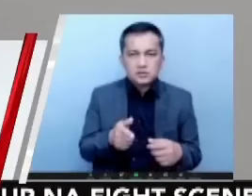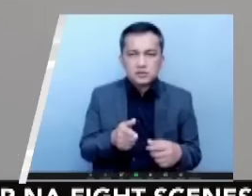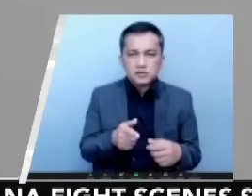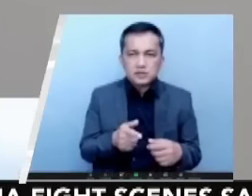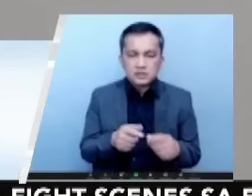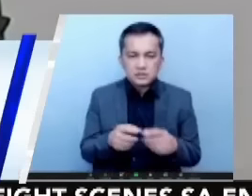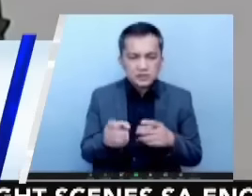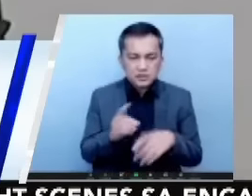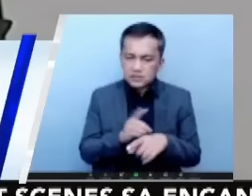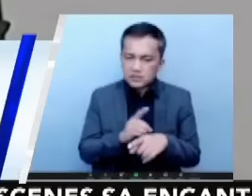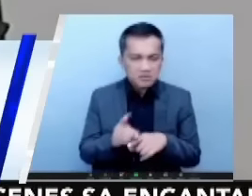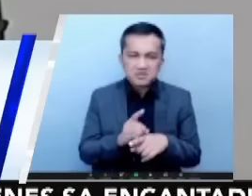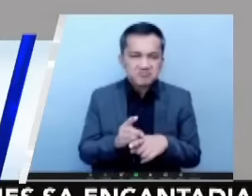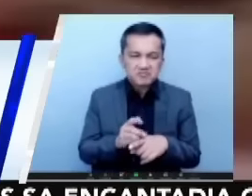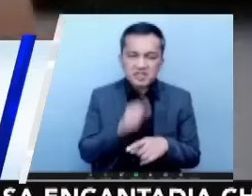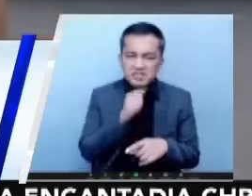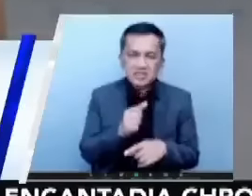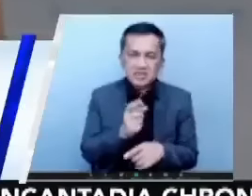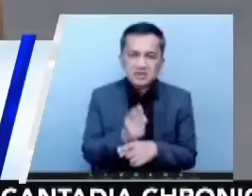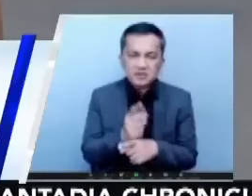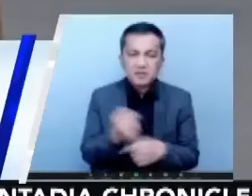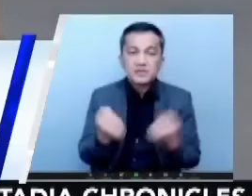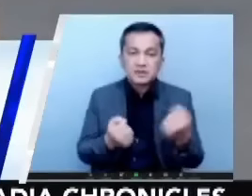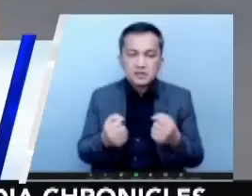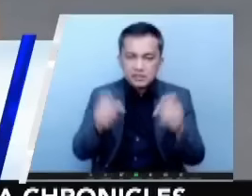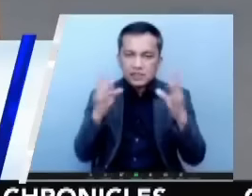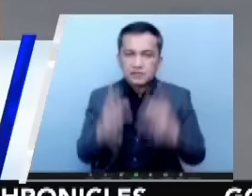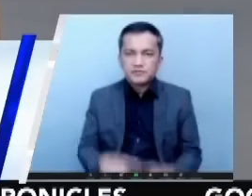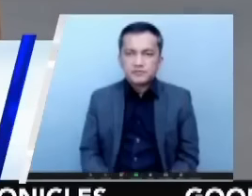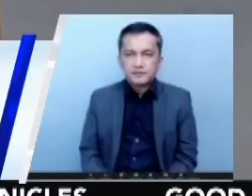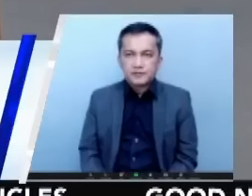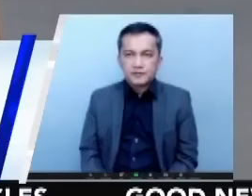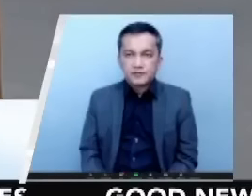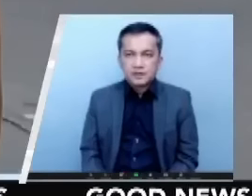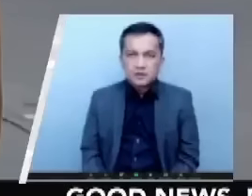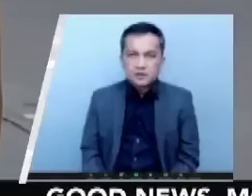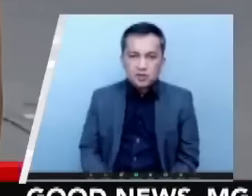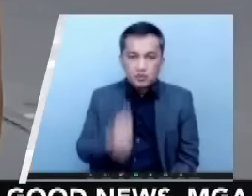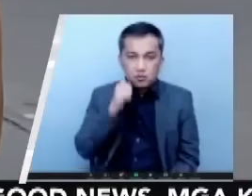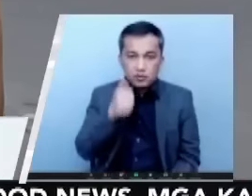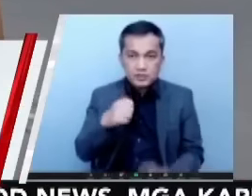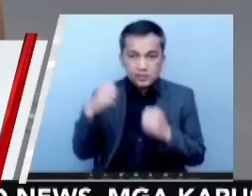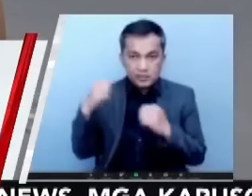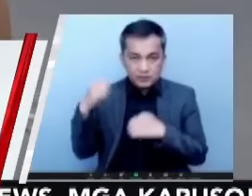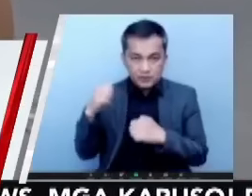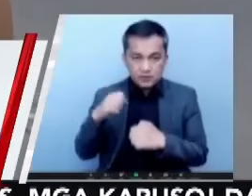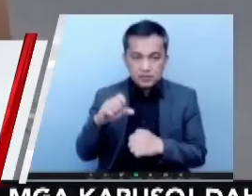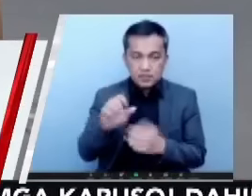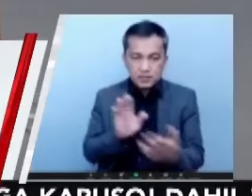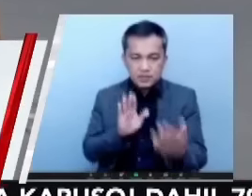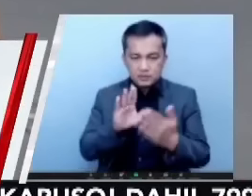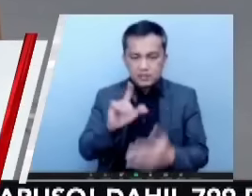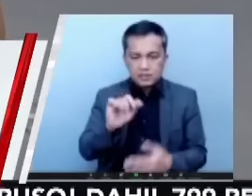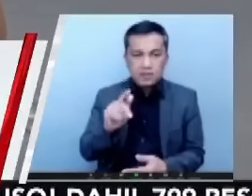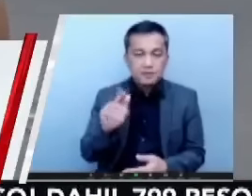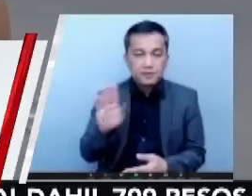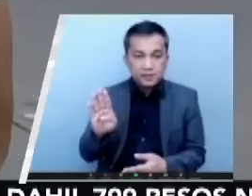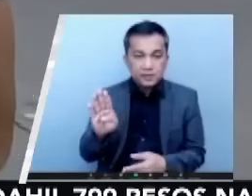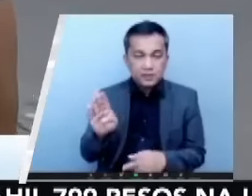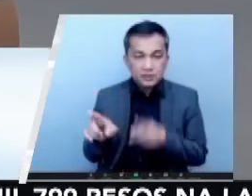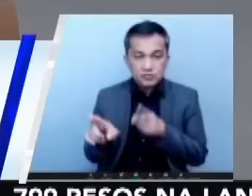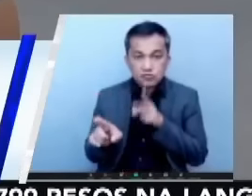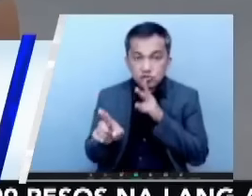karapat-dapat siya magmaneo na. Delikado na. Oo. Bukas ay inaasahang haharap sa hearing ng Land Transportation Office ang suspect at isa sa mga